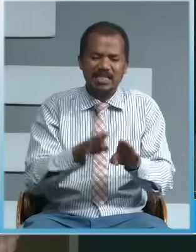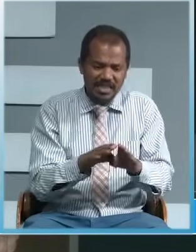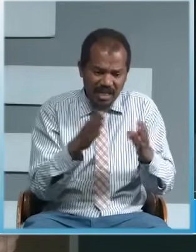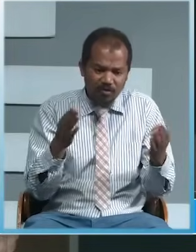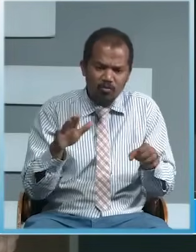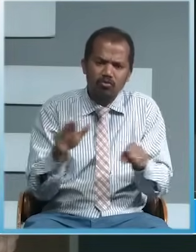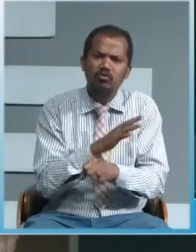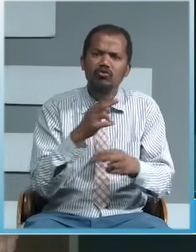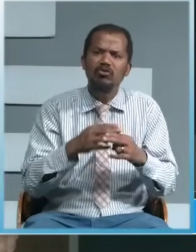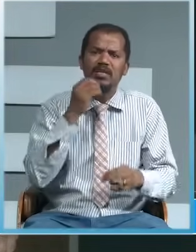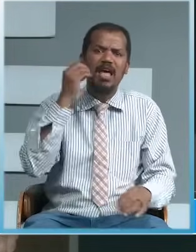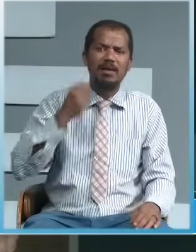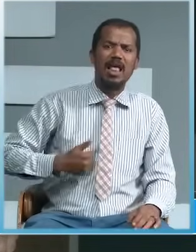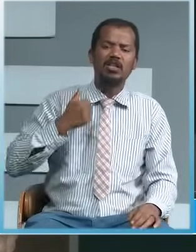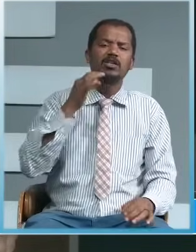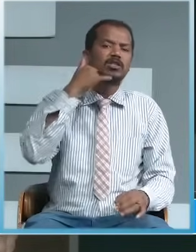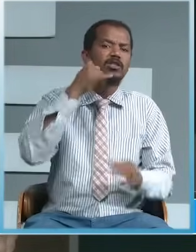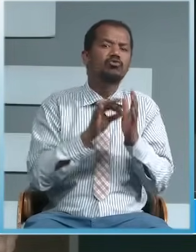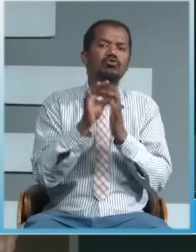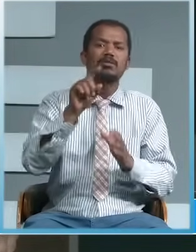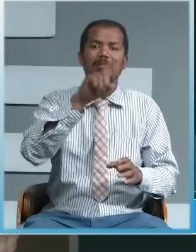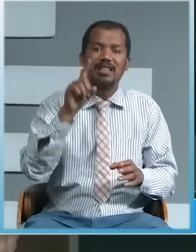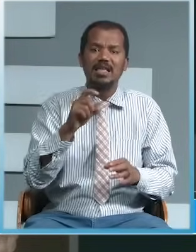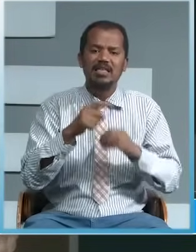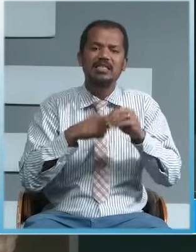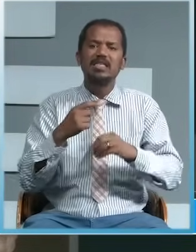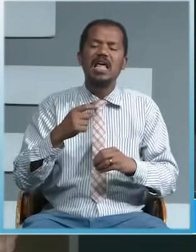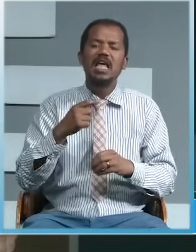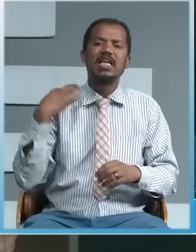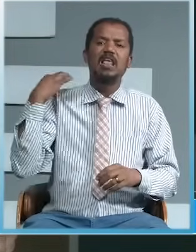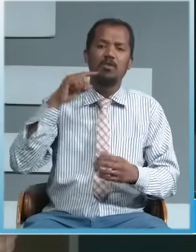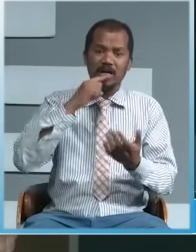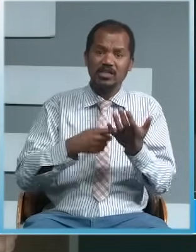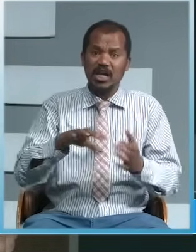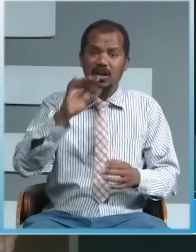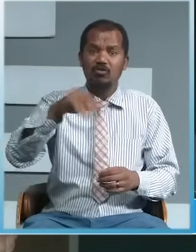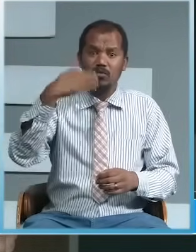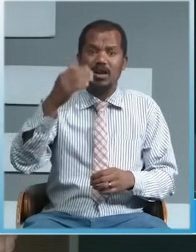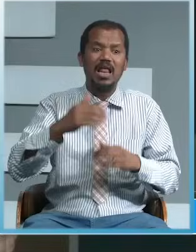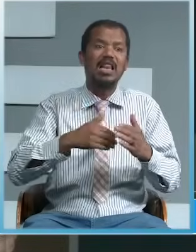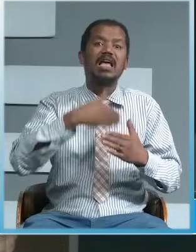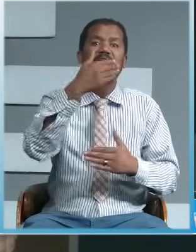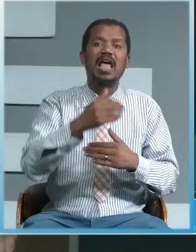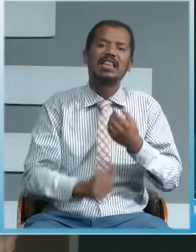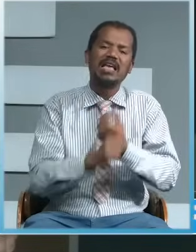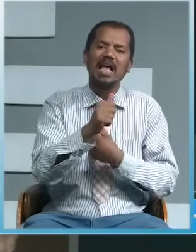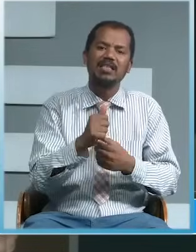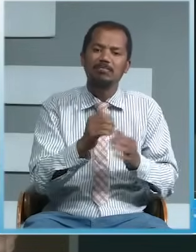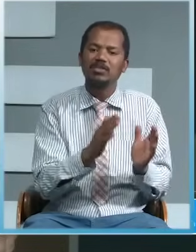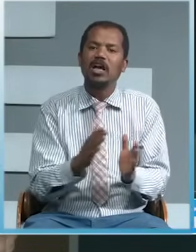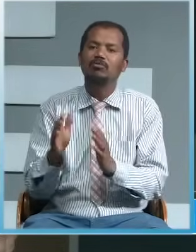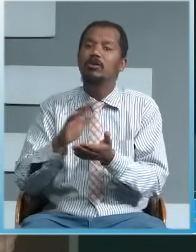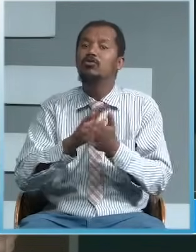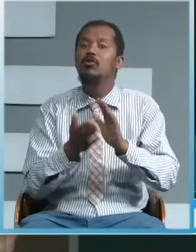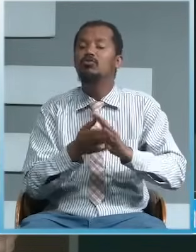ሊንኩ ሲከፈት ሙሉ ስም የቤት አድራሻና ስልክ ቁጥር በመጠየቅ ስለ ግለሰቡ መረጃ ካገኙ በኋላ ለቀጣይ ጥቃት የሚዘጋጁባቸው